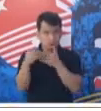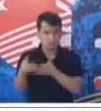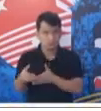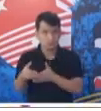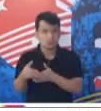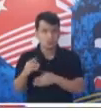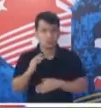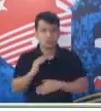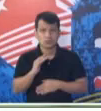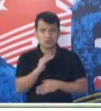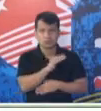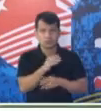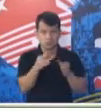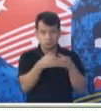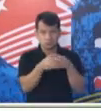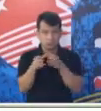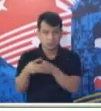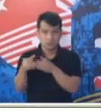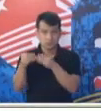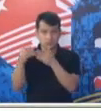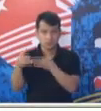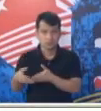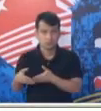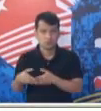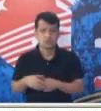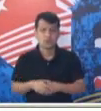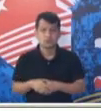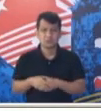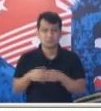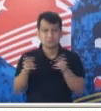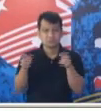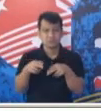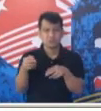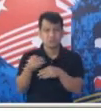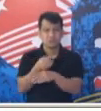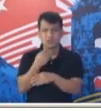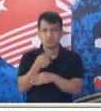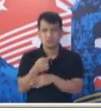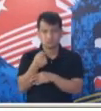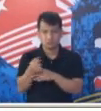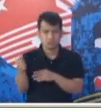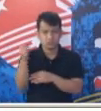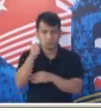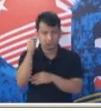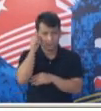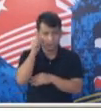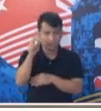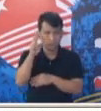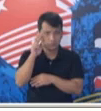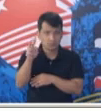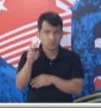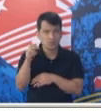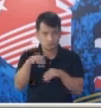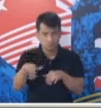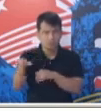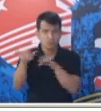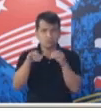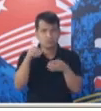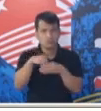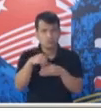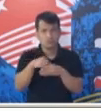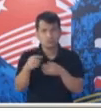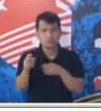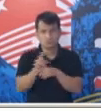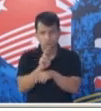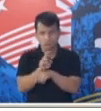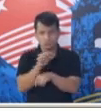komite. Yung minor changes na ginawa ng ating Speaker Lord Alan Velasco, it's for the internal functions naman